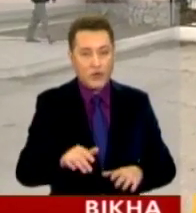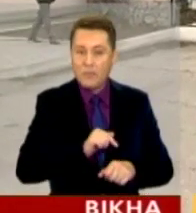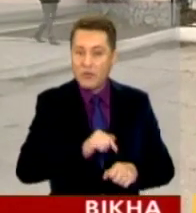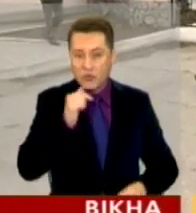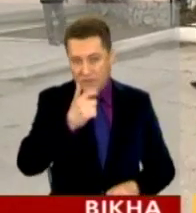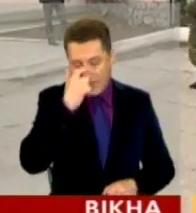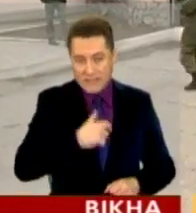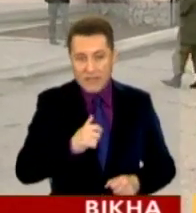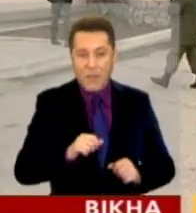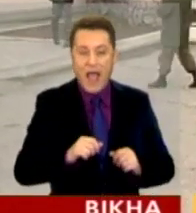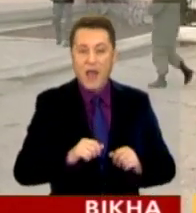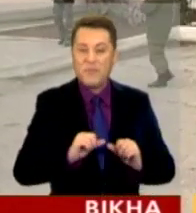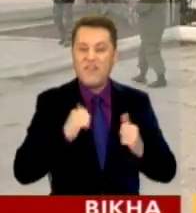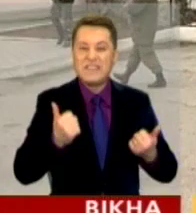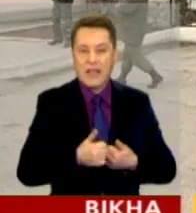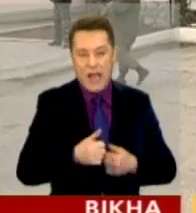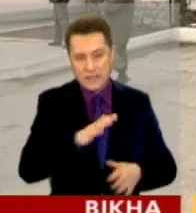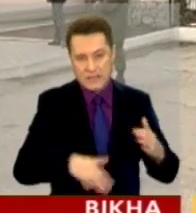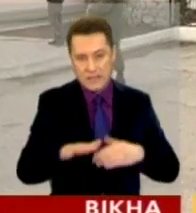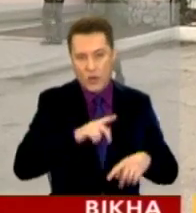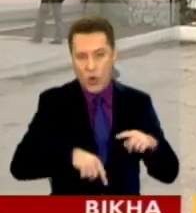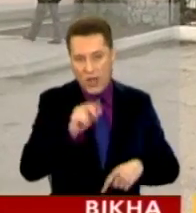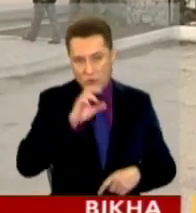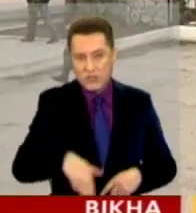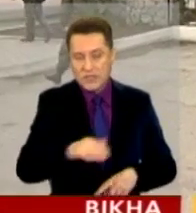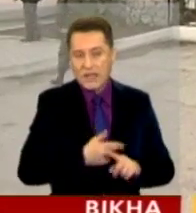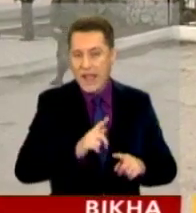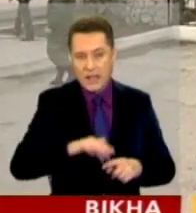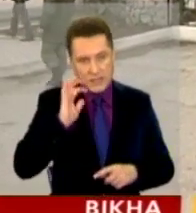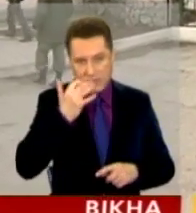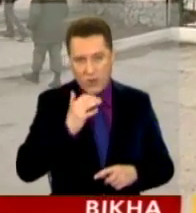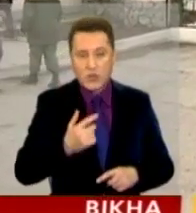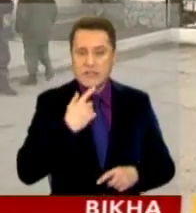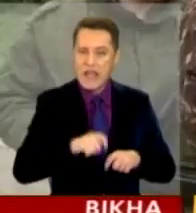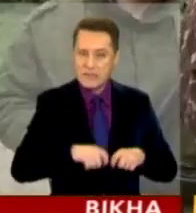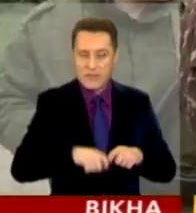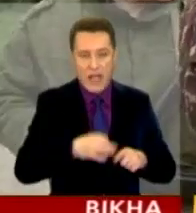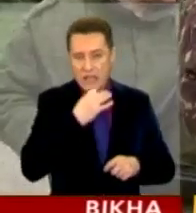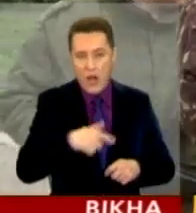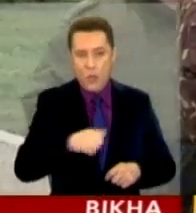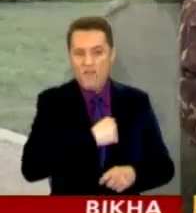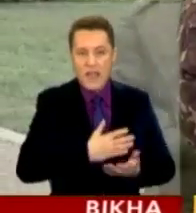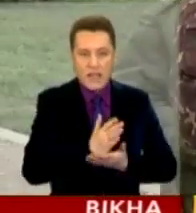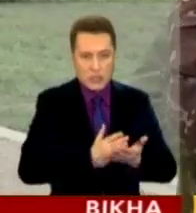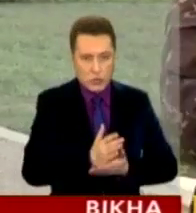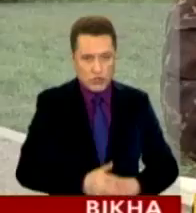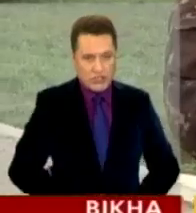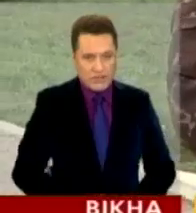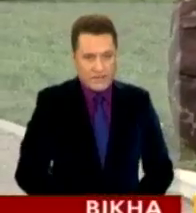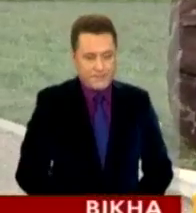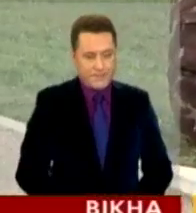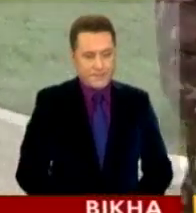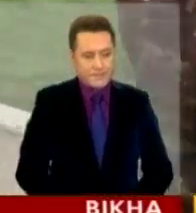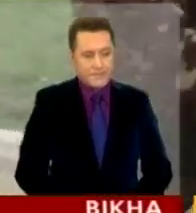себя в изоляции на территории своей родной страны – это довольно-таки серьезное испытание для любого военнослужащего. З Києва та Криму Олексій Сімаков,